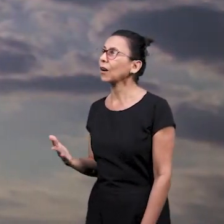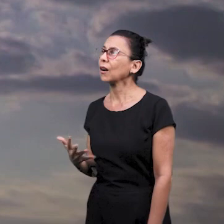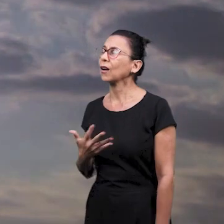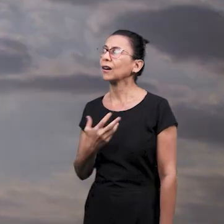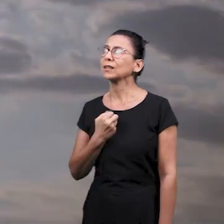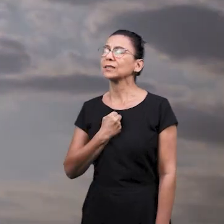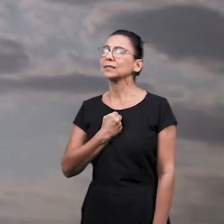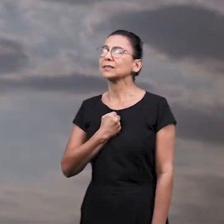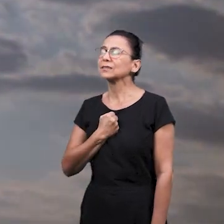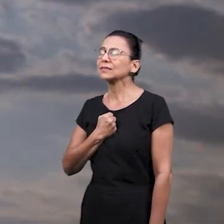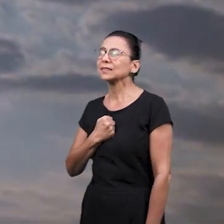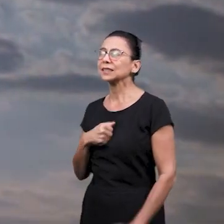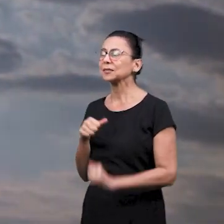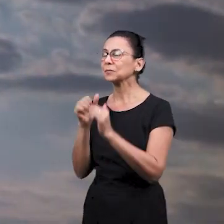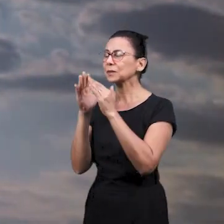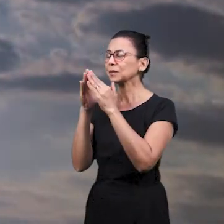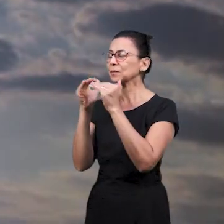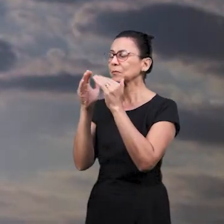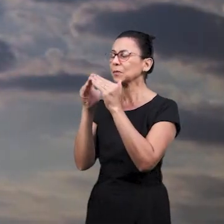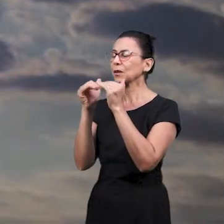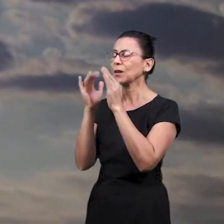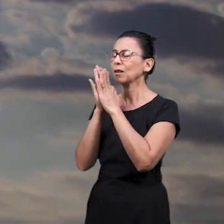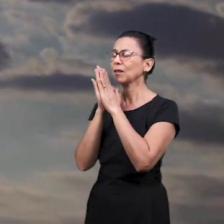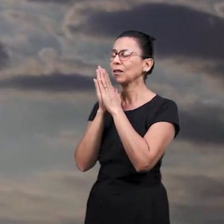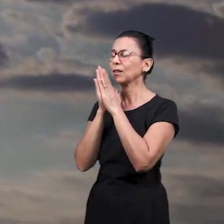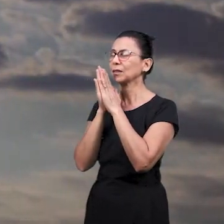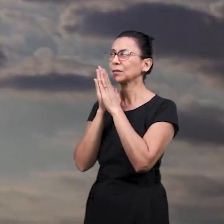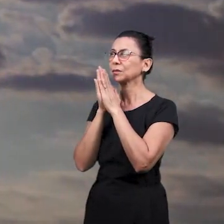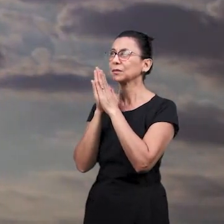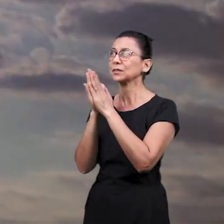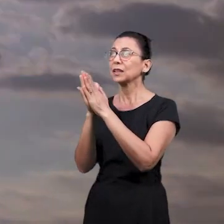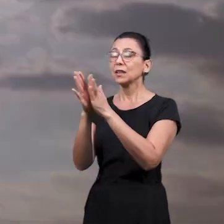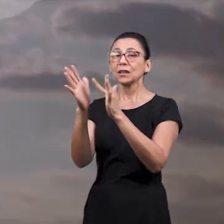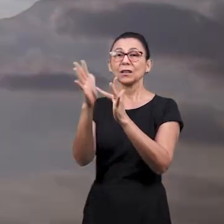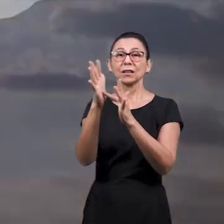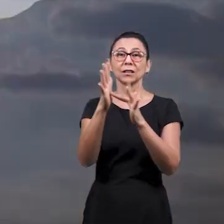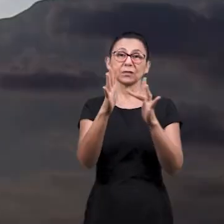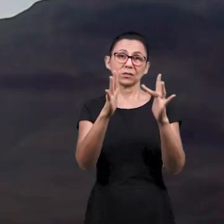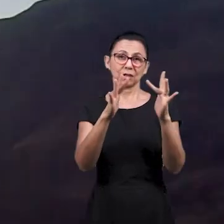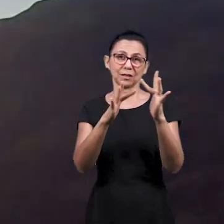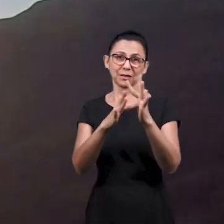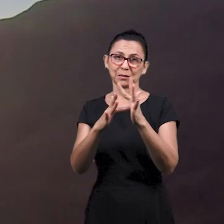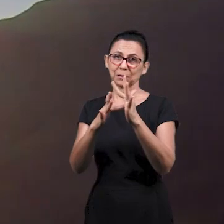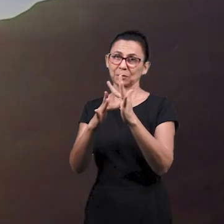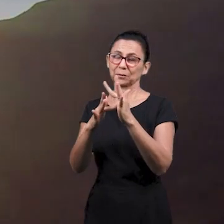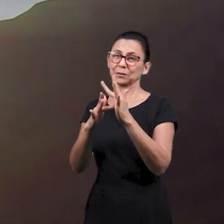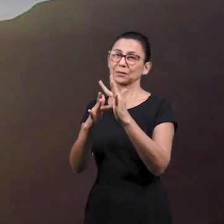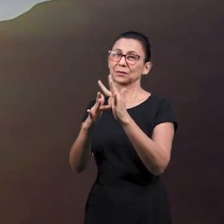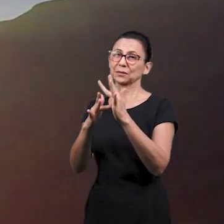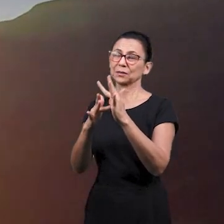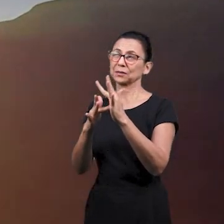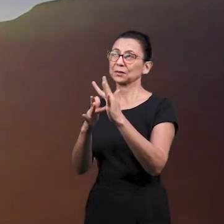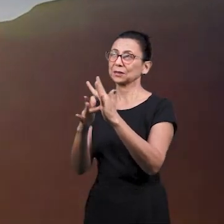Тебе поклоняюсь и всегда взываю, о Господь, живи во мне.